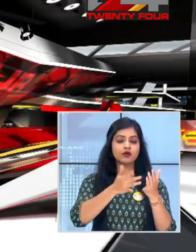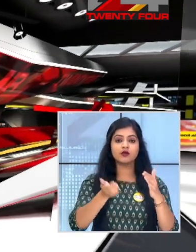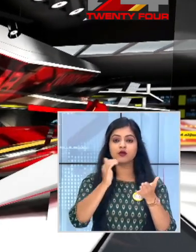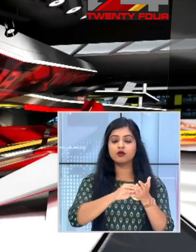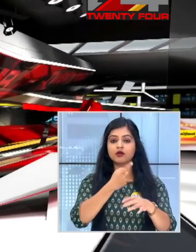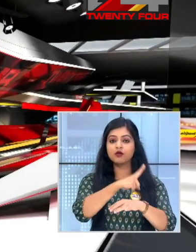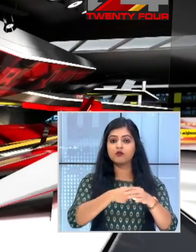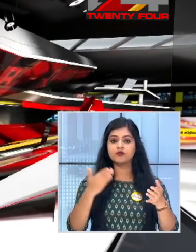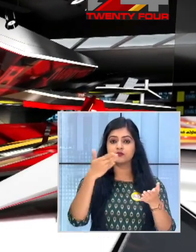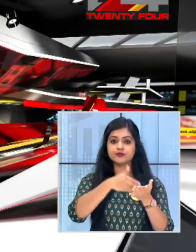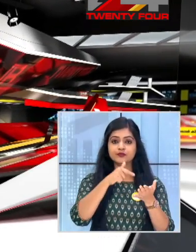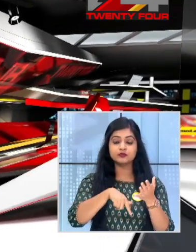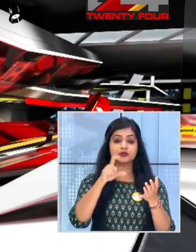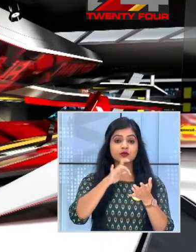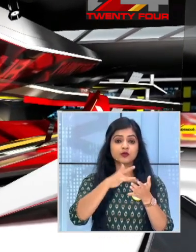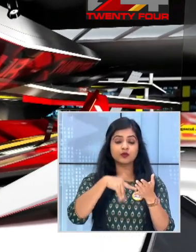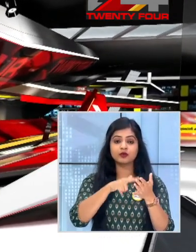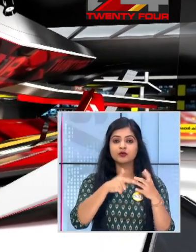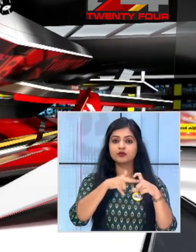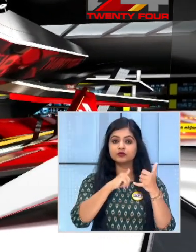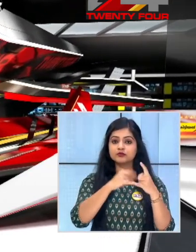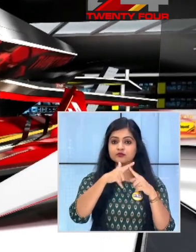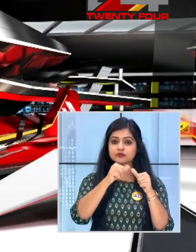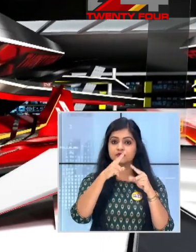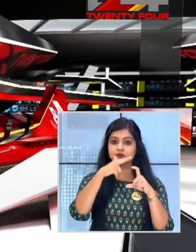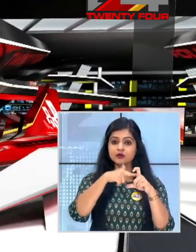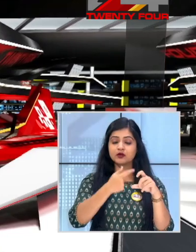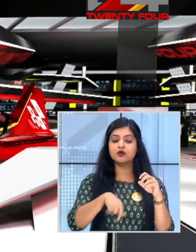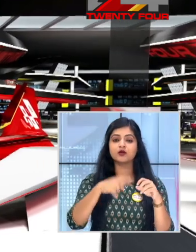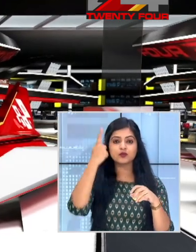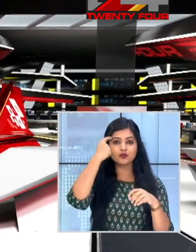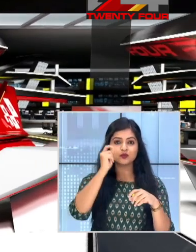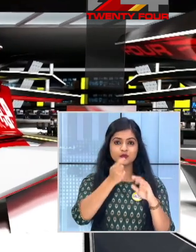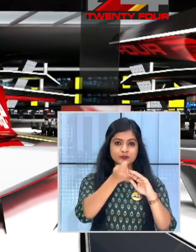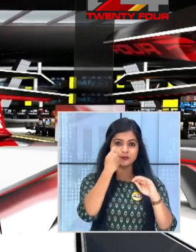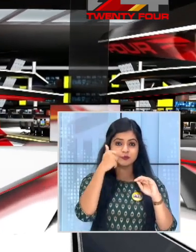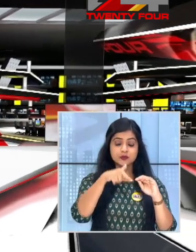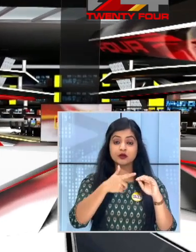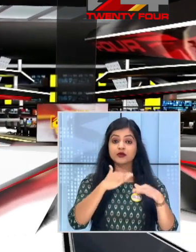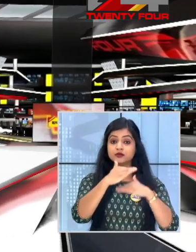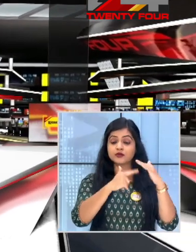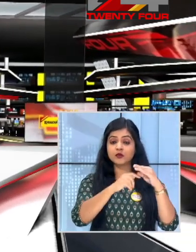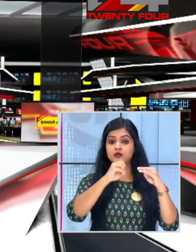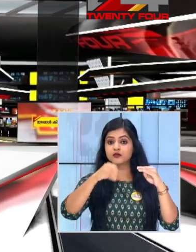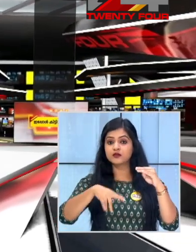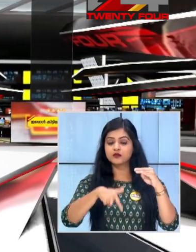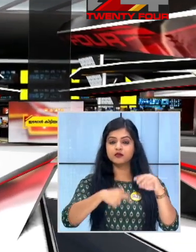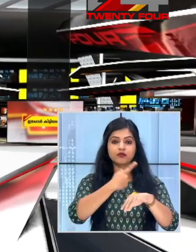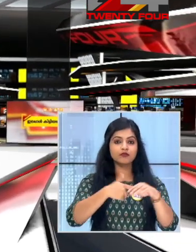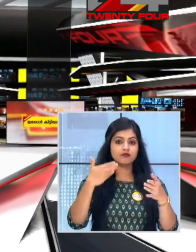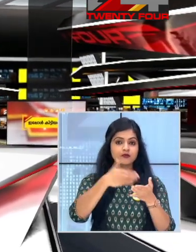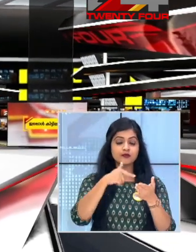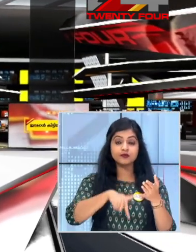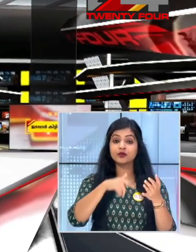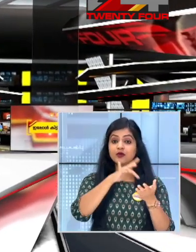ഇറങ്ങി. ചെതലയം പാമ്പ്ര എസ്റ്റേറ്റിലാണ് കടുവ എത്തിയത്. തൊഴിലാളികൾ കുരുമുളക് പറിക്കുന്നതിനിടെ ഏണിയുടെ താഴെ വരെ കടുവ എത്തി. എസ്റ്റേറ്റിലെ തൊഴിലാളികളാണ് ദൃശ്യങ്ങൾ